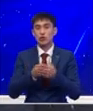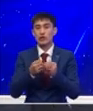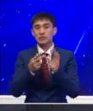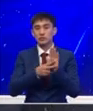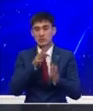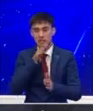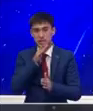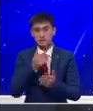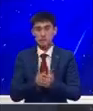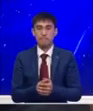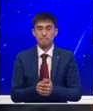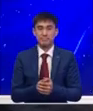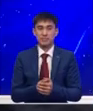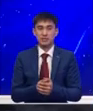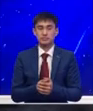18 лет. Люди, которые